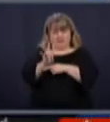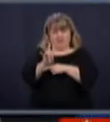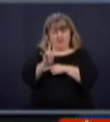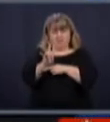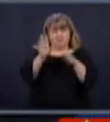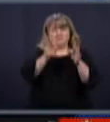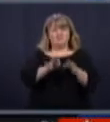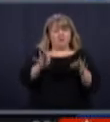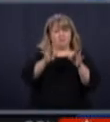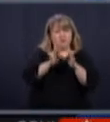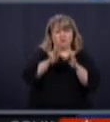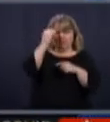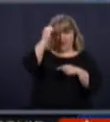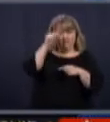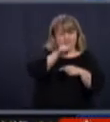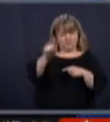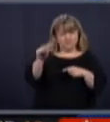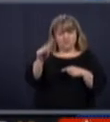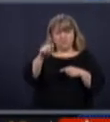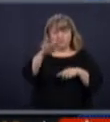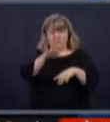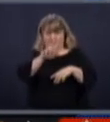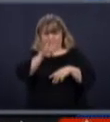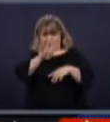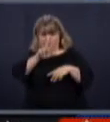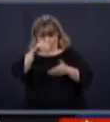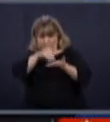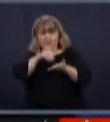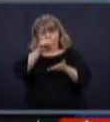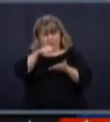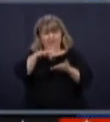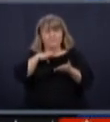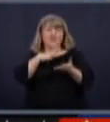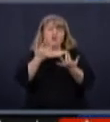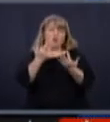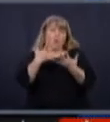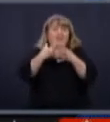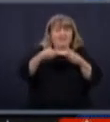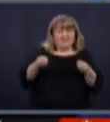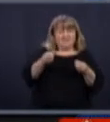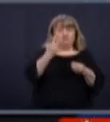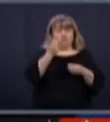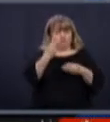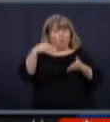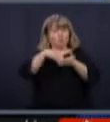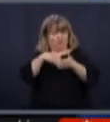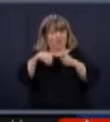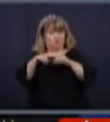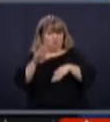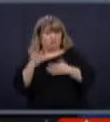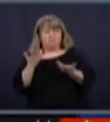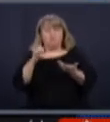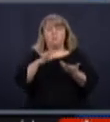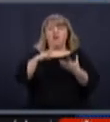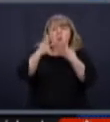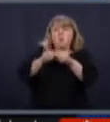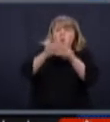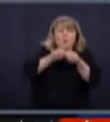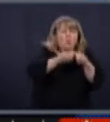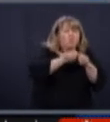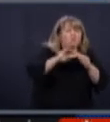de rappeler que sur ces 43 000, on a au moins 12 000 qui sont guéris, mais on ne les compte pas toutes, en particulier à